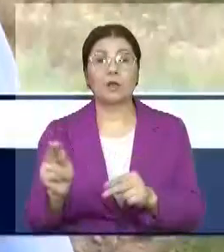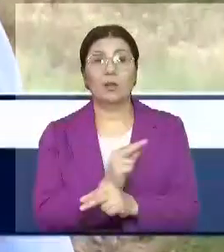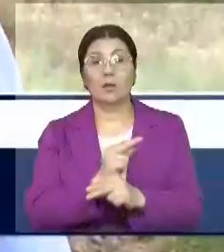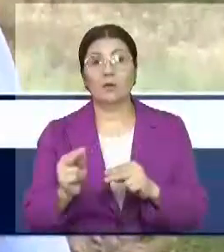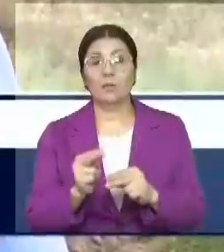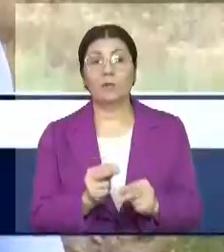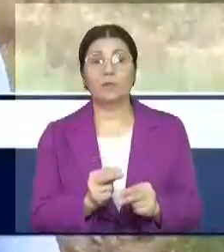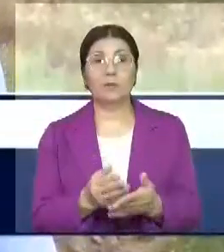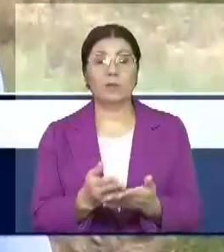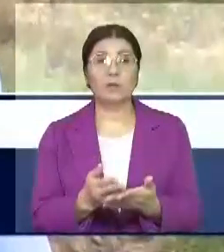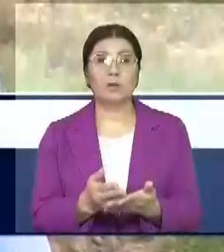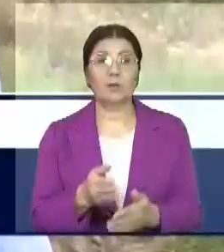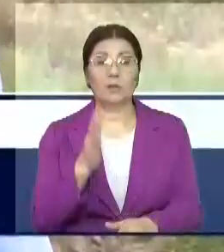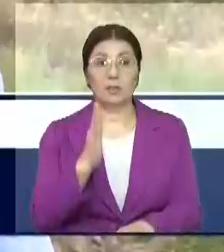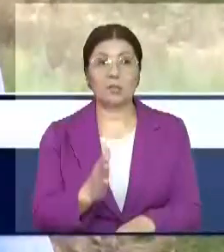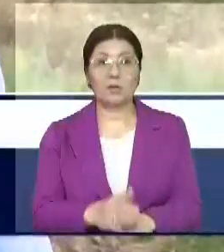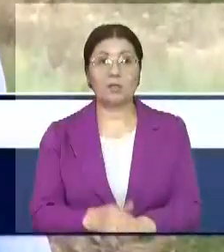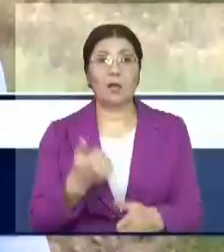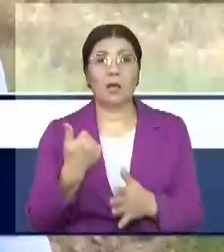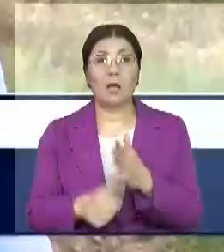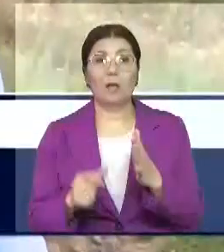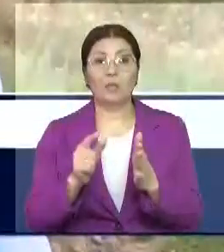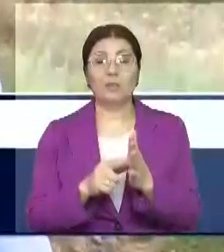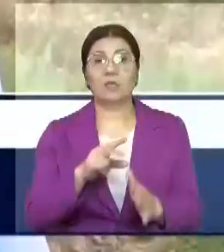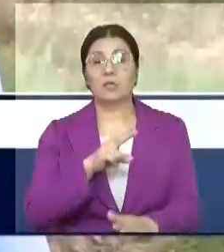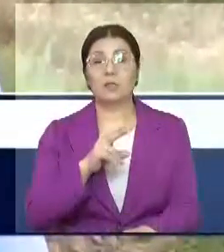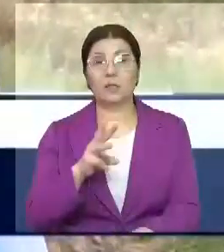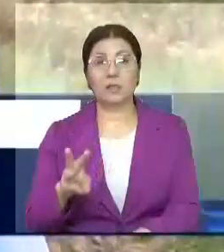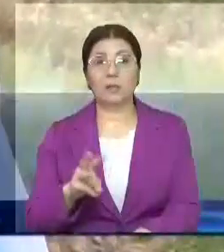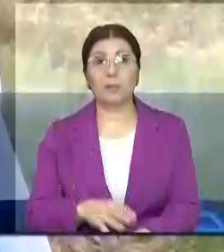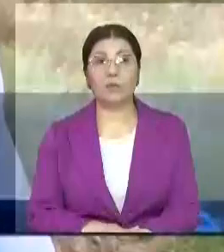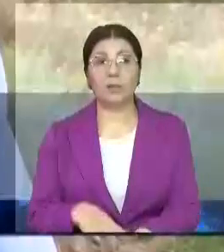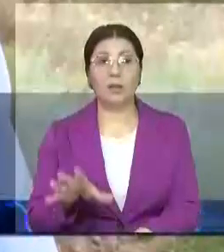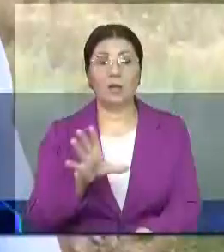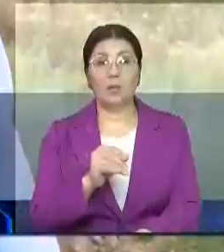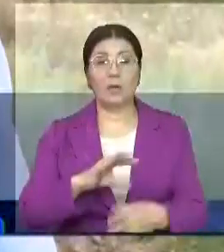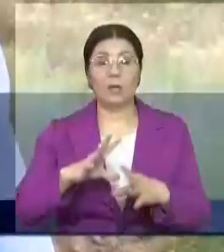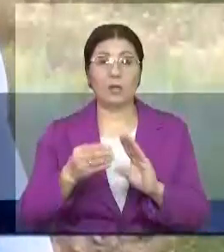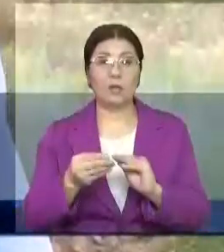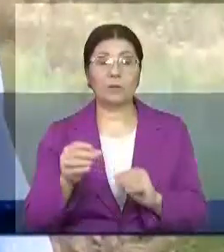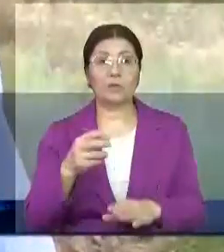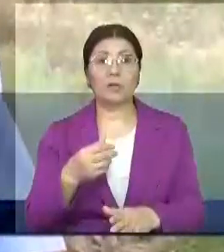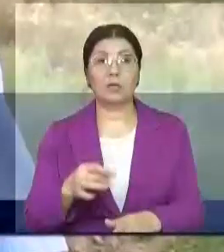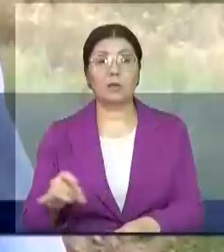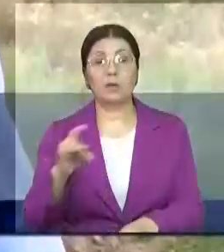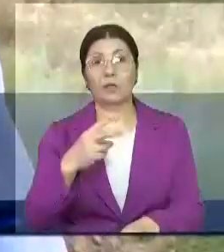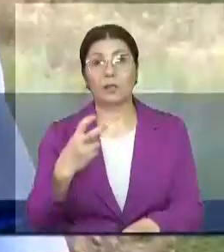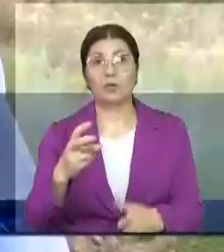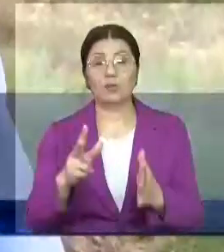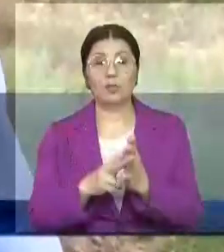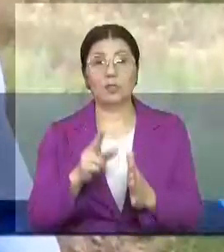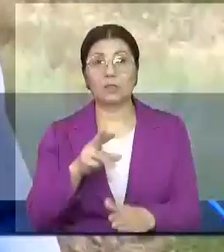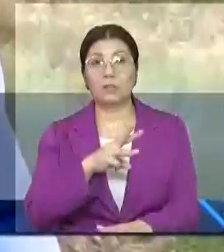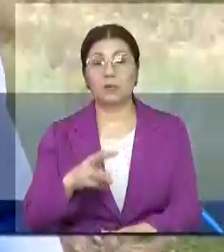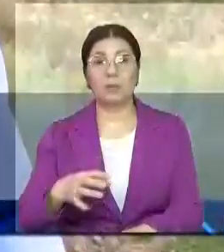жолдарға жасалып жатыр. 67 шақырым жолды жөндеп жатырмыз. Барлығы бізде аудан бойынша 208 километр